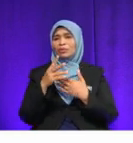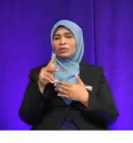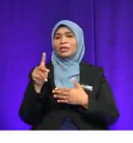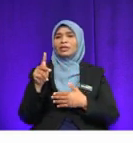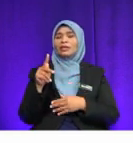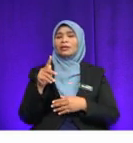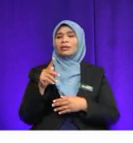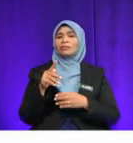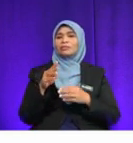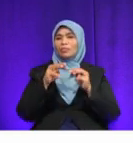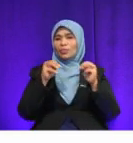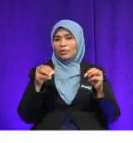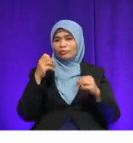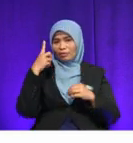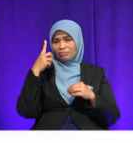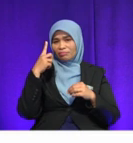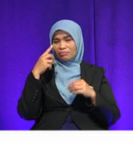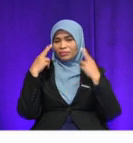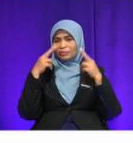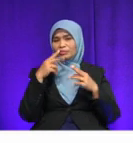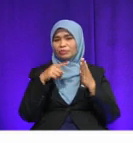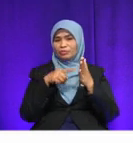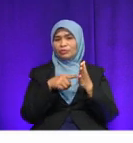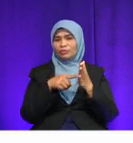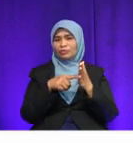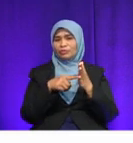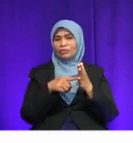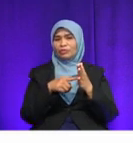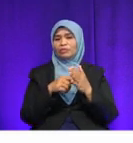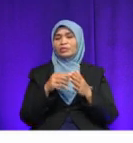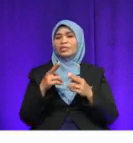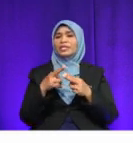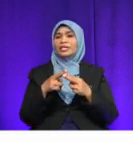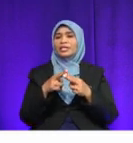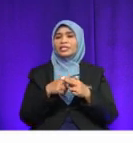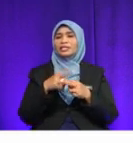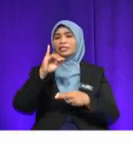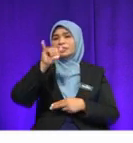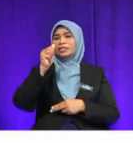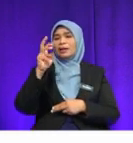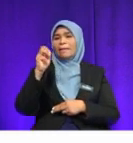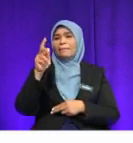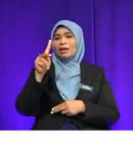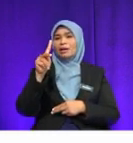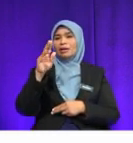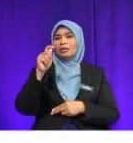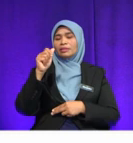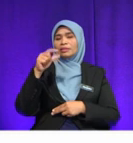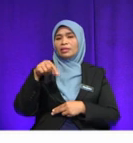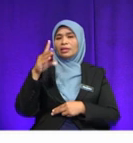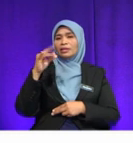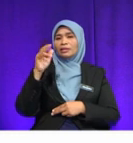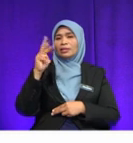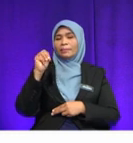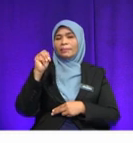dengan dalam bentuk grafik sana Tengok ya nampakkan Oke ringkasan salat jamak jamak takdim Nah itu tengok dikasih itu akhir